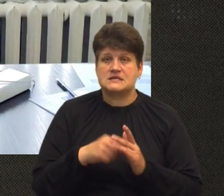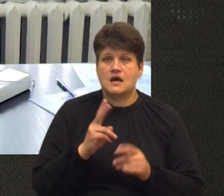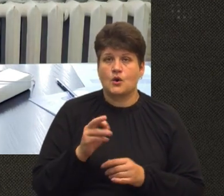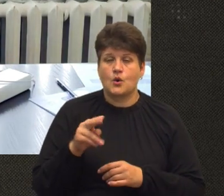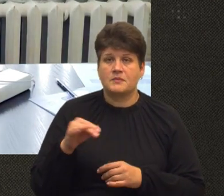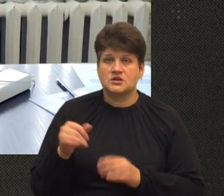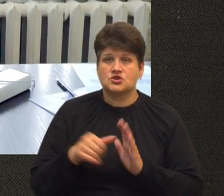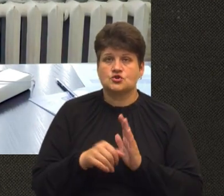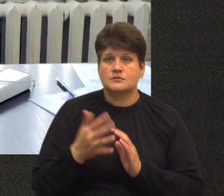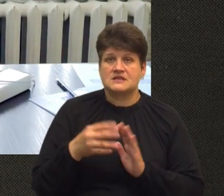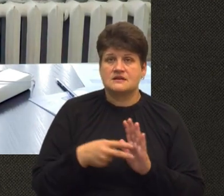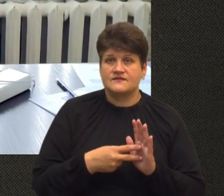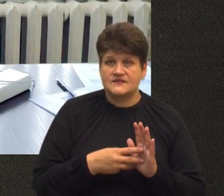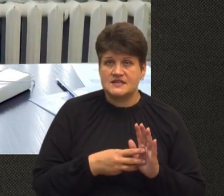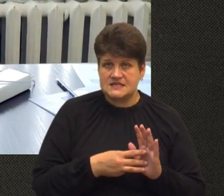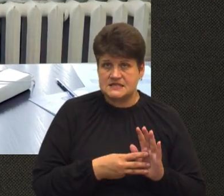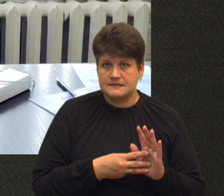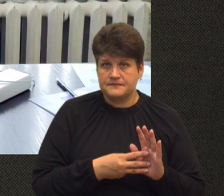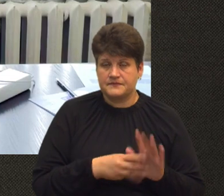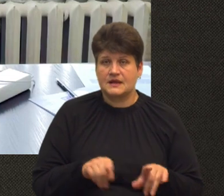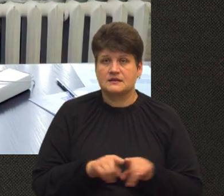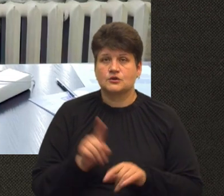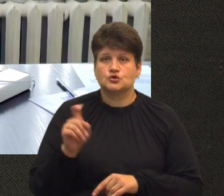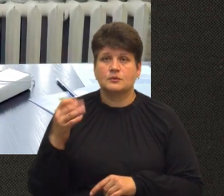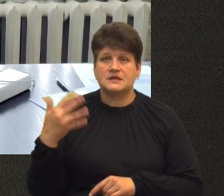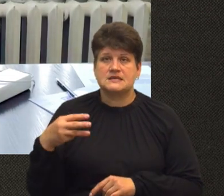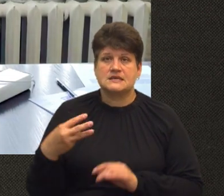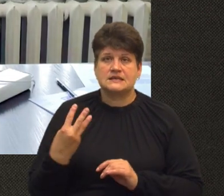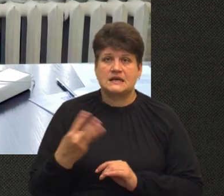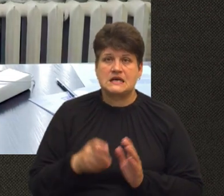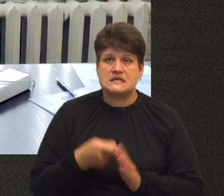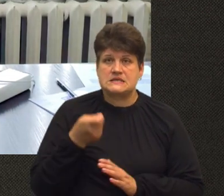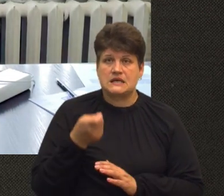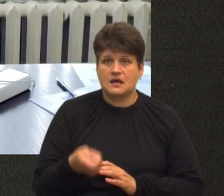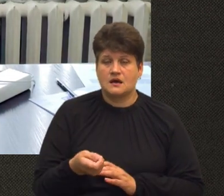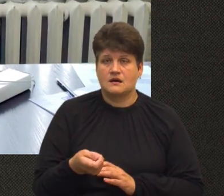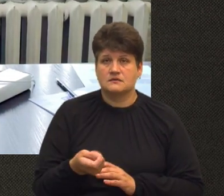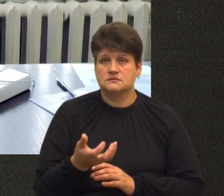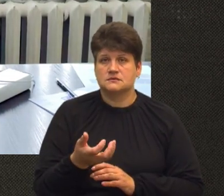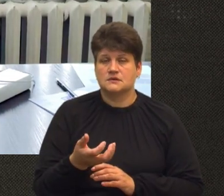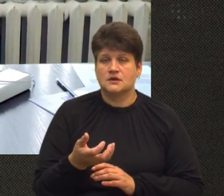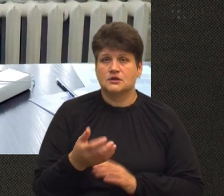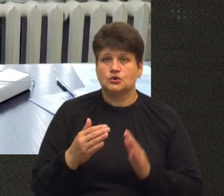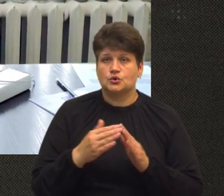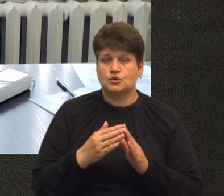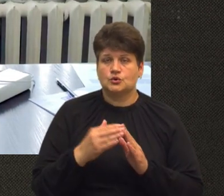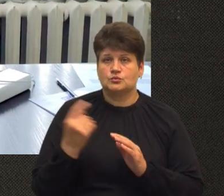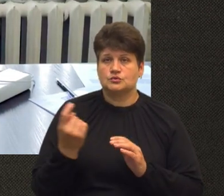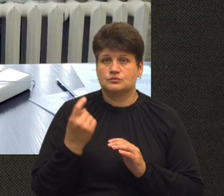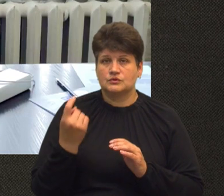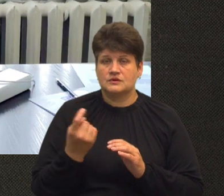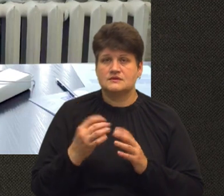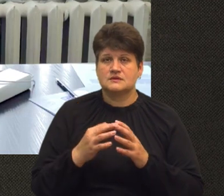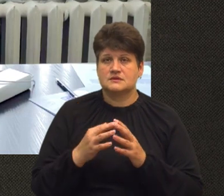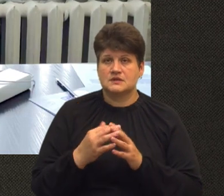658 а також 153 заяви надійшло від дому володінь у селі тудорів яка